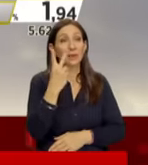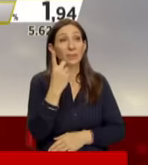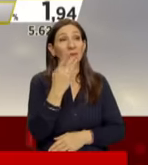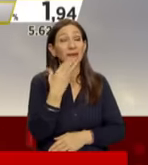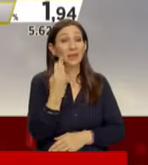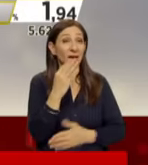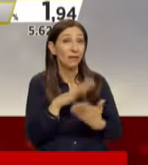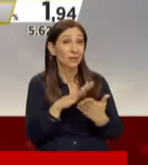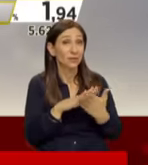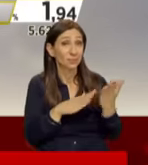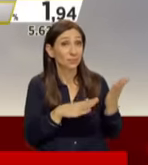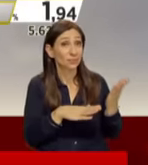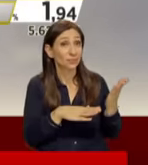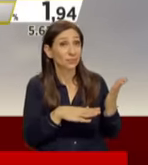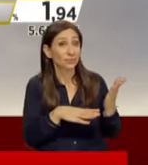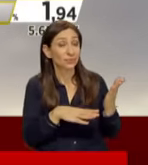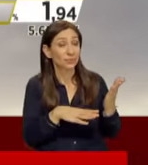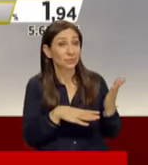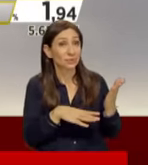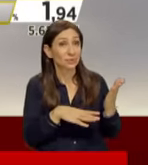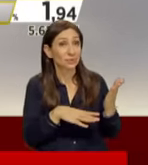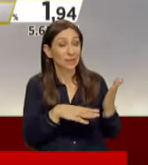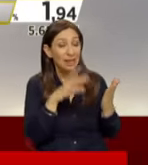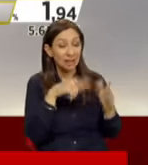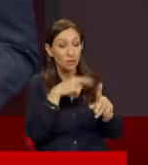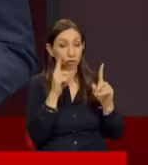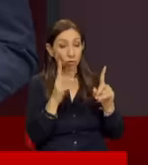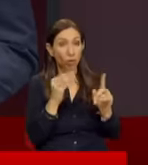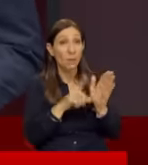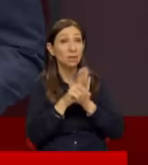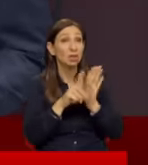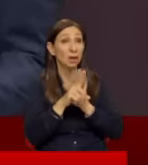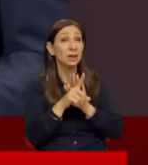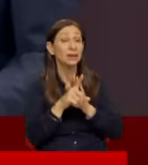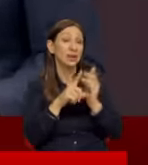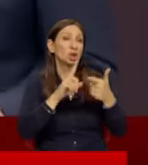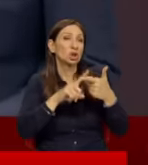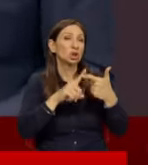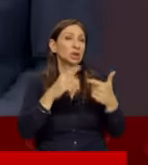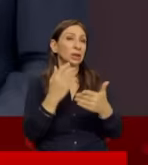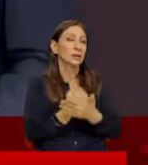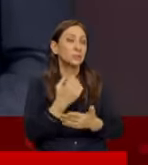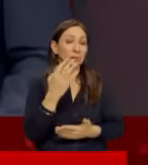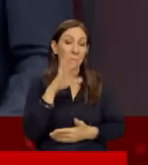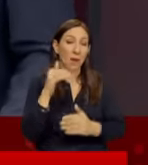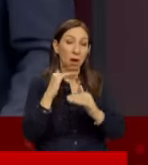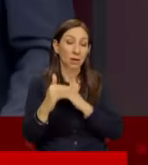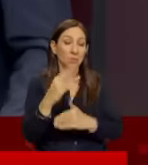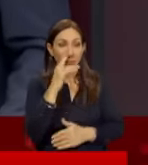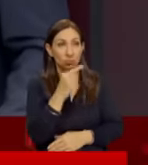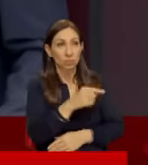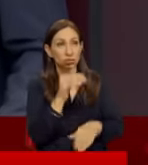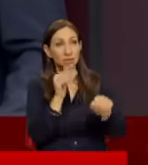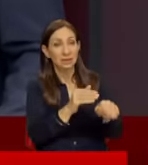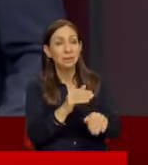bir arkadaş yani. İlk döneminde çok başarılı geçti ki teveccüh hala çok yüksek. Yine